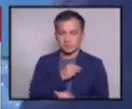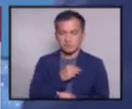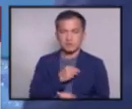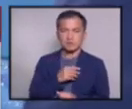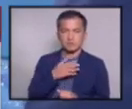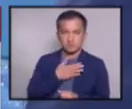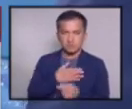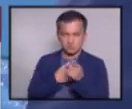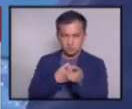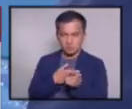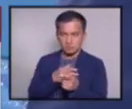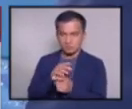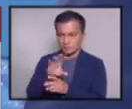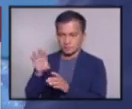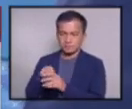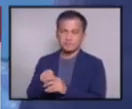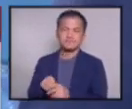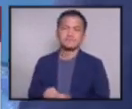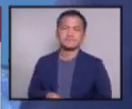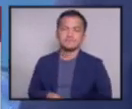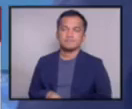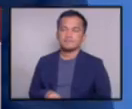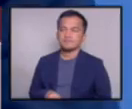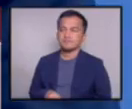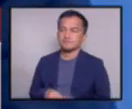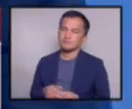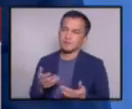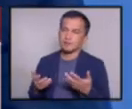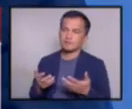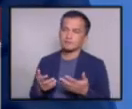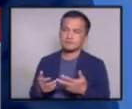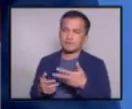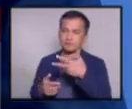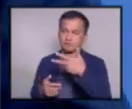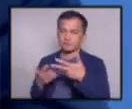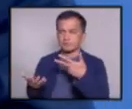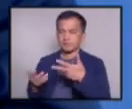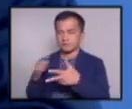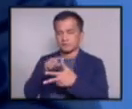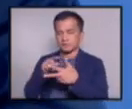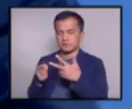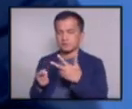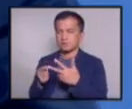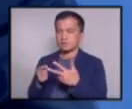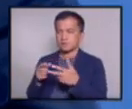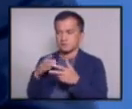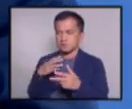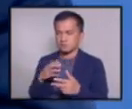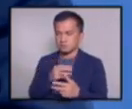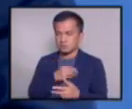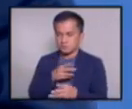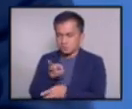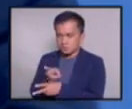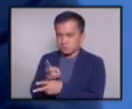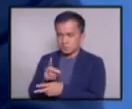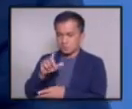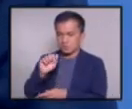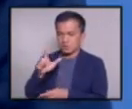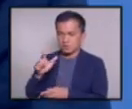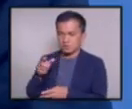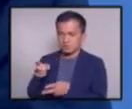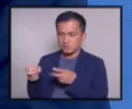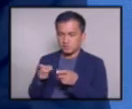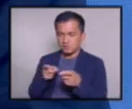kayo ay mapabilang? Well, siguro tatlo. The committee that looks after local governance, no?